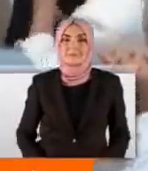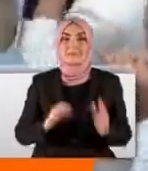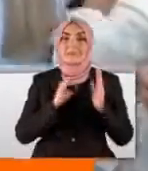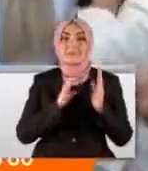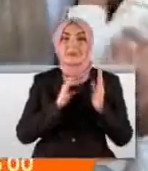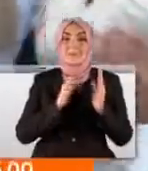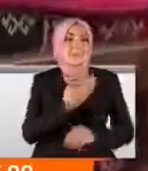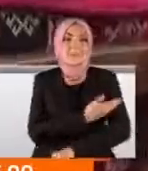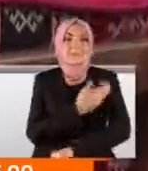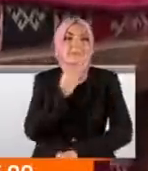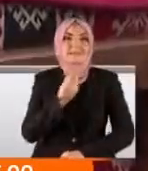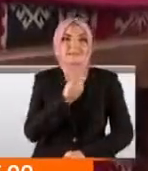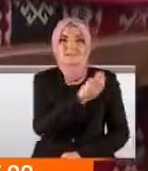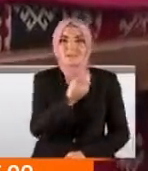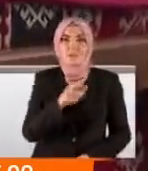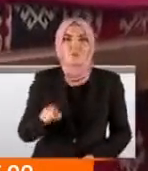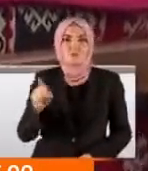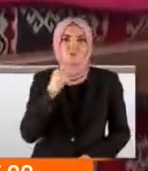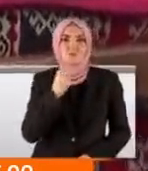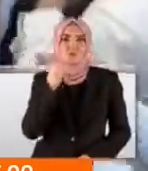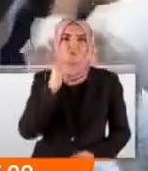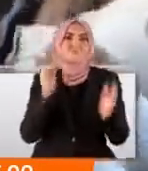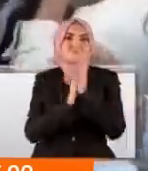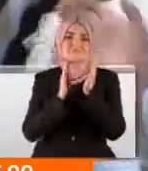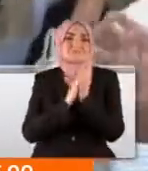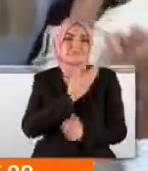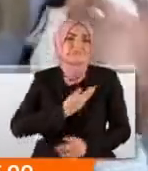Diyarbakırlı gençler Kürtçe tezahüratla sevgi gösterisinde bulundu.